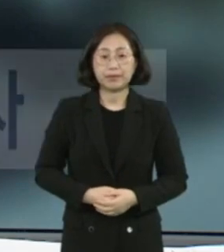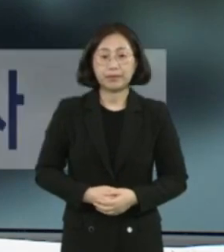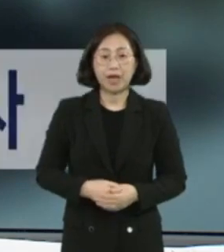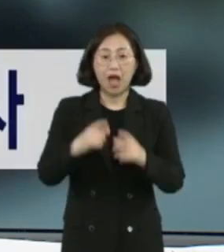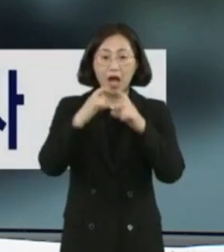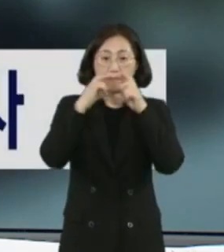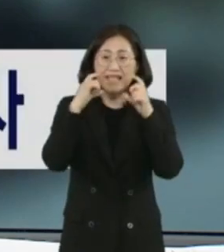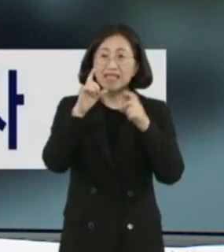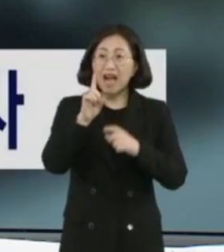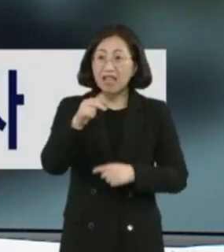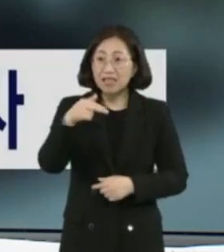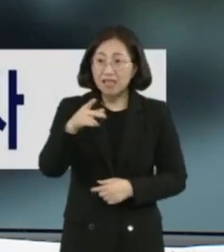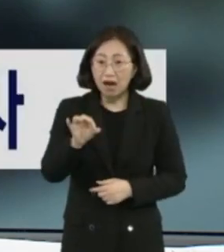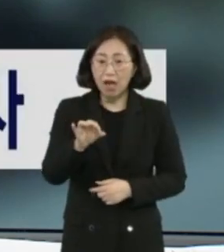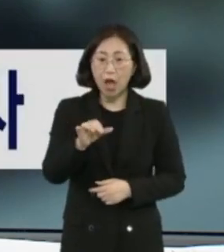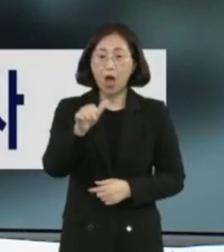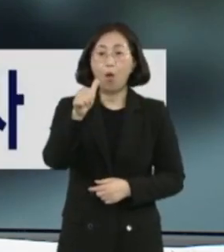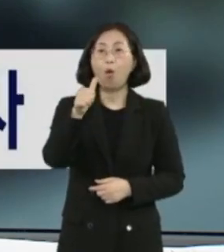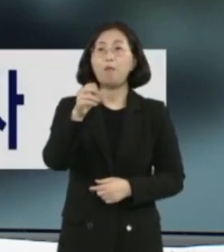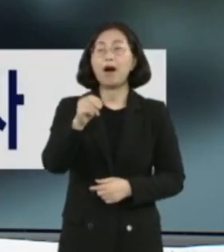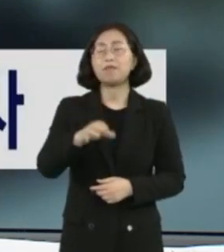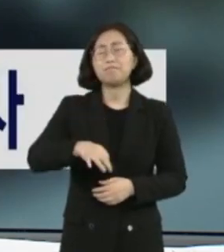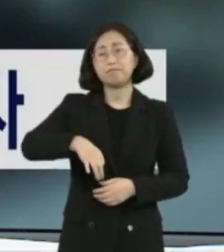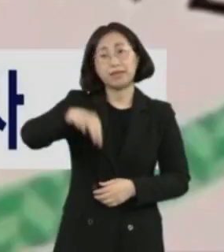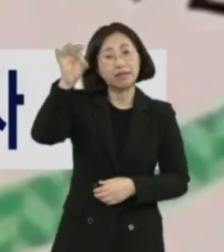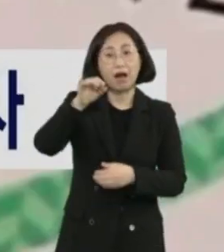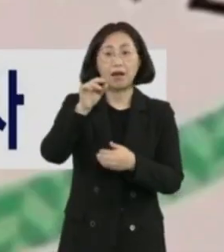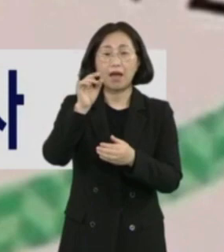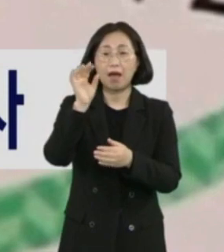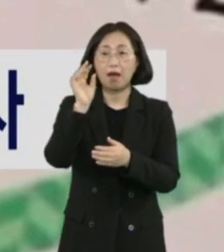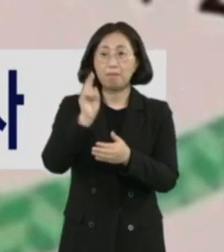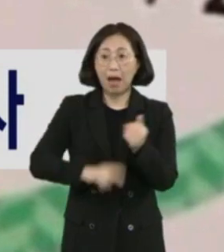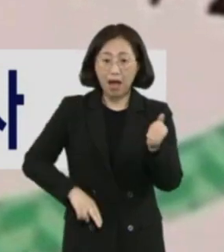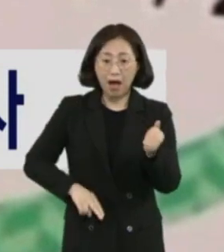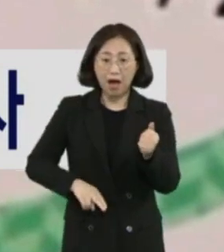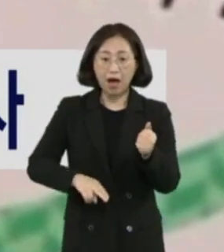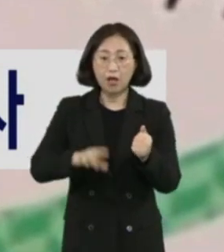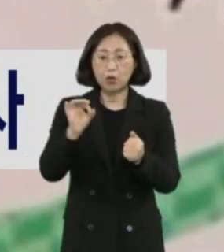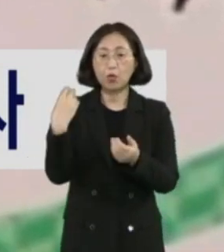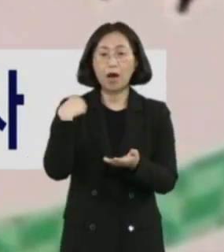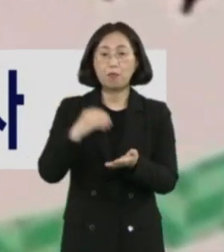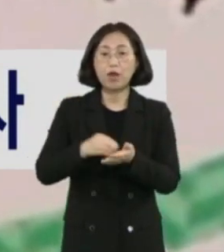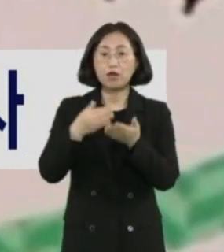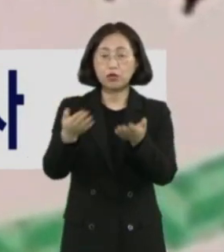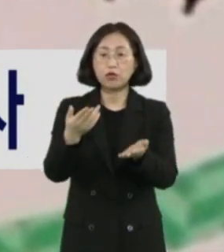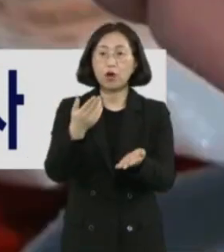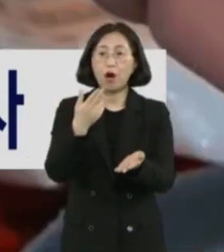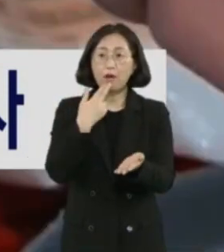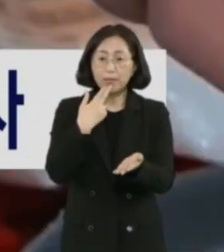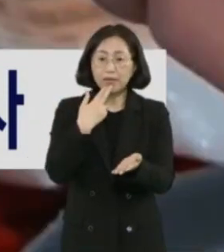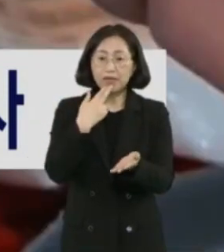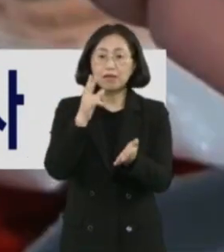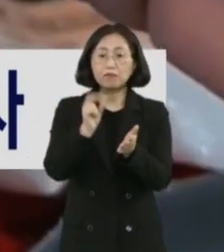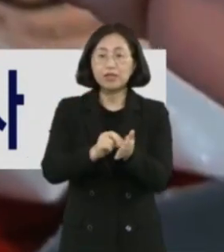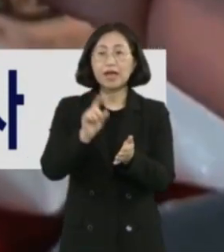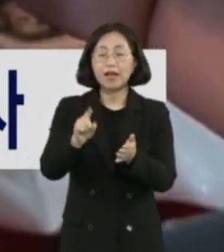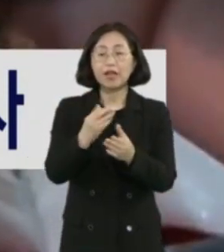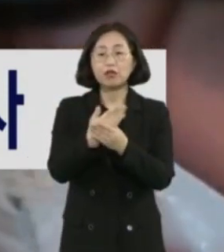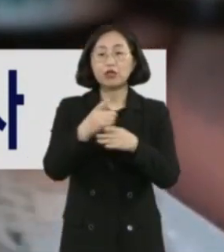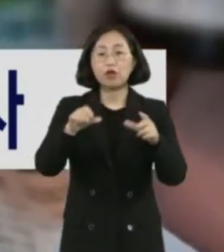마스크 한 장을 5만 원 등 고가에 판매한 뒤 환불을 해주지 않아 논란이 된 대전 유성구의 한 약국 운영주